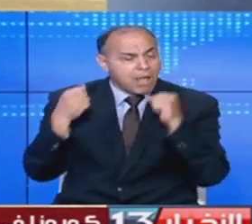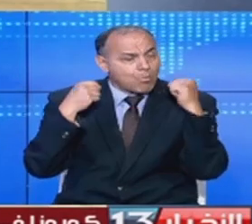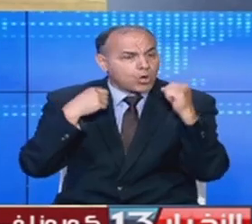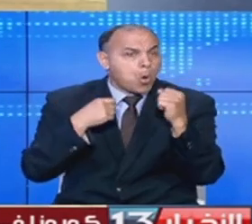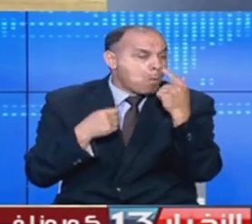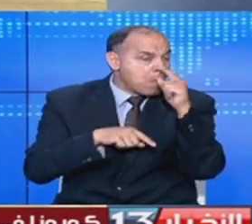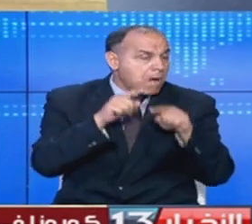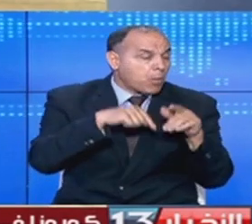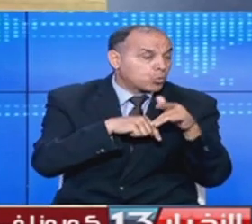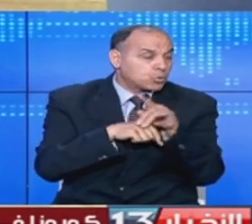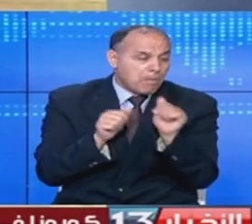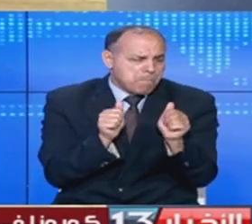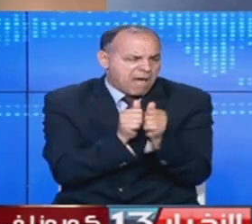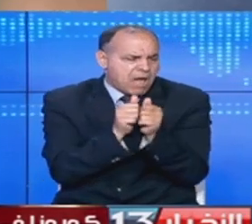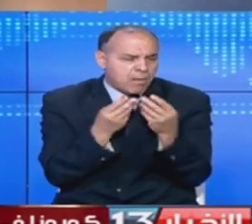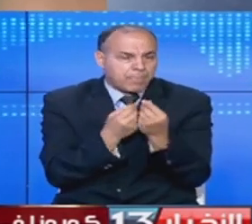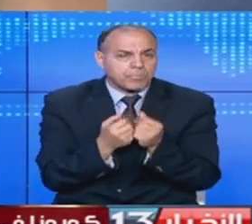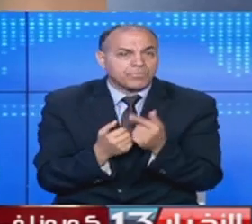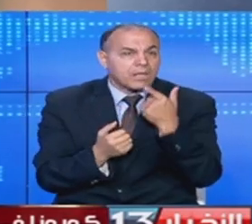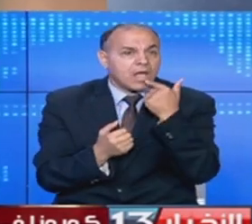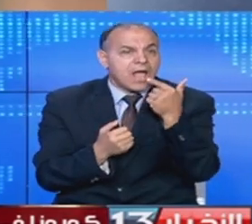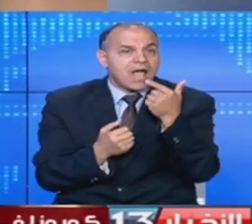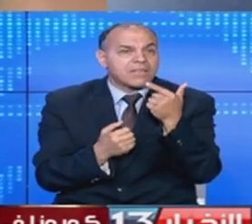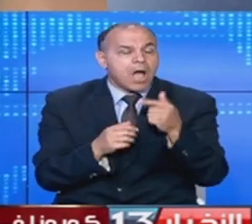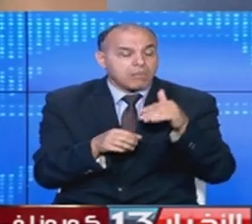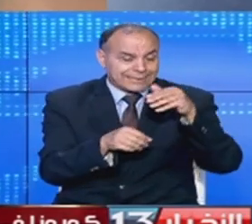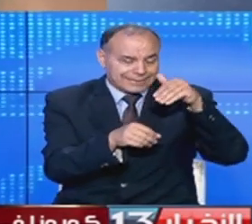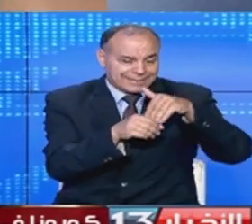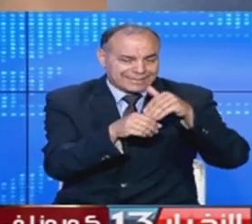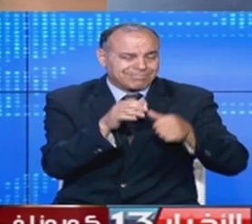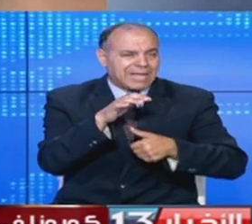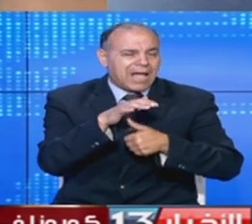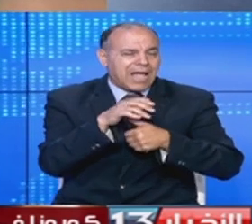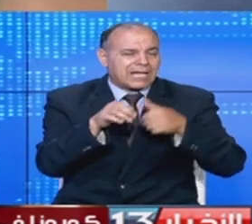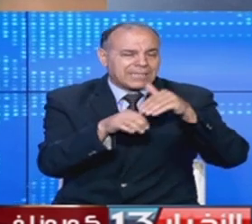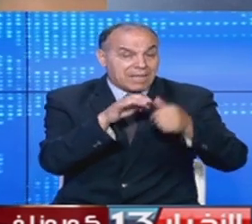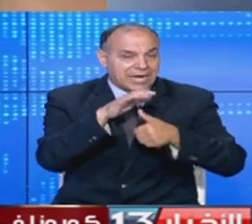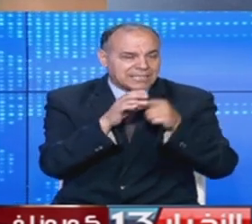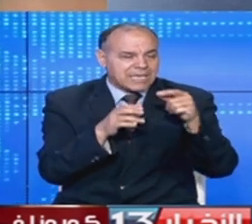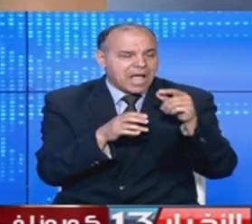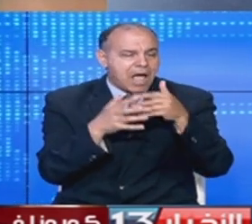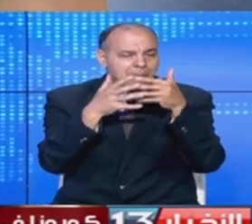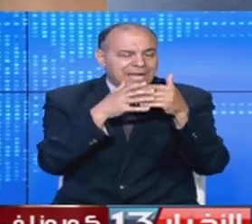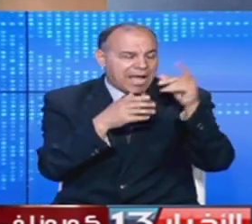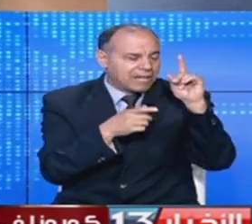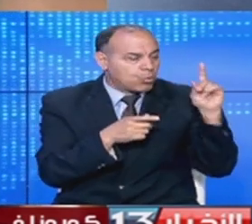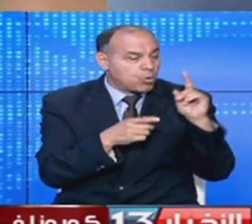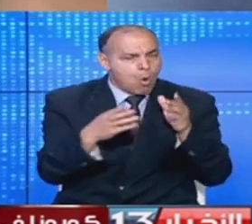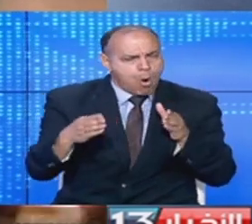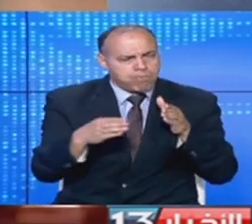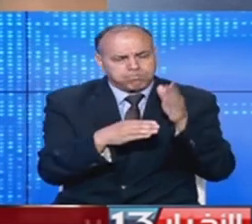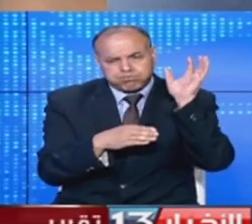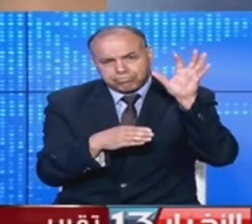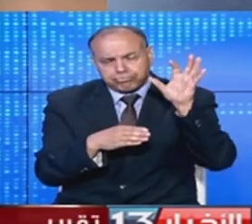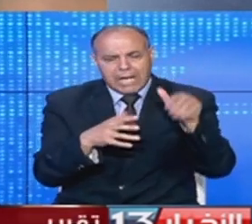المظاهرات من بعضهم البعض بشكل كبير، ما دفع جو بايدن المرشح الديمقراطي للانتخابات الرئاسية الأمريكية إلى مهاجمة الرئيس